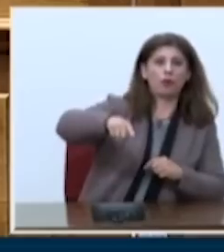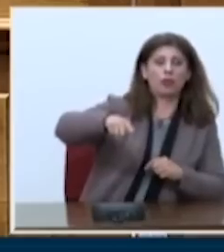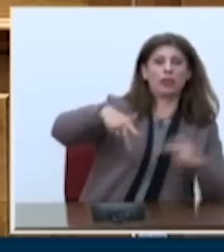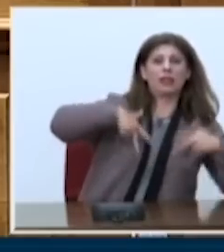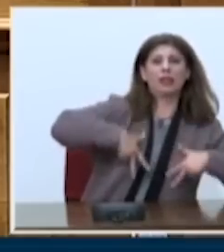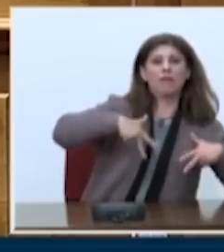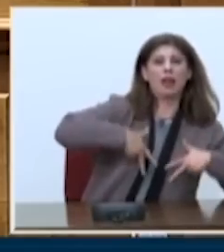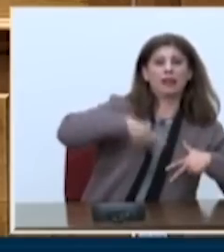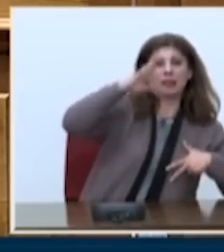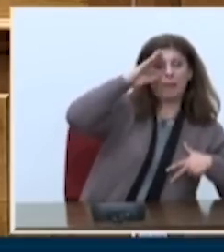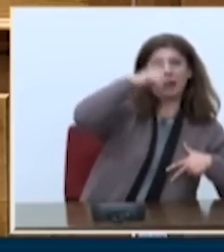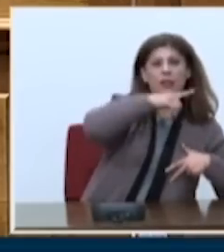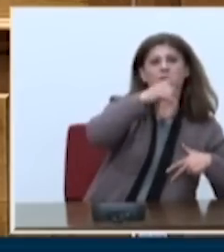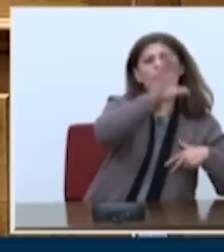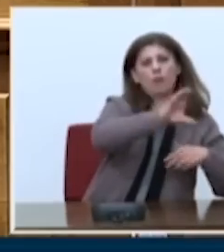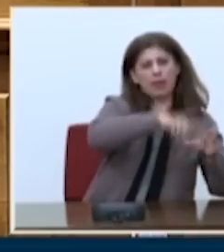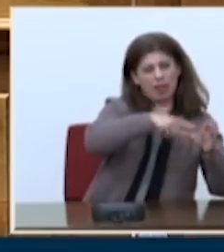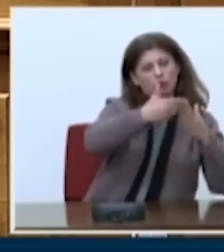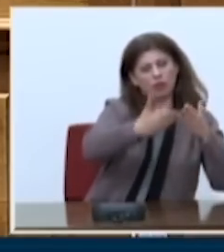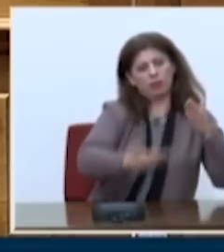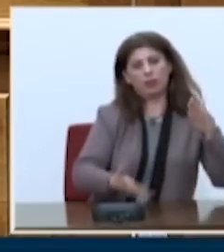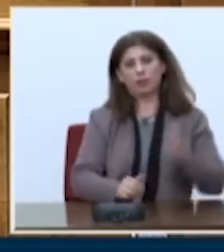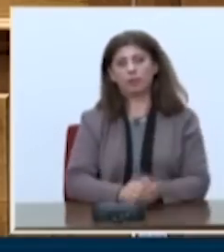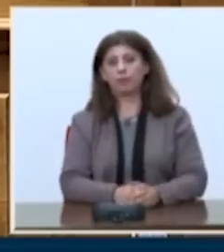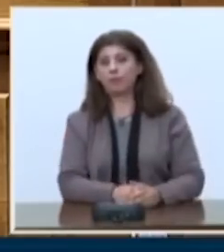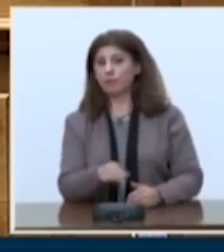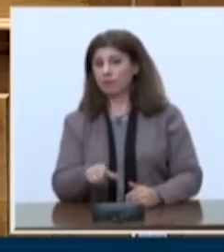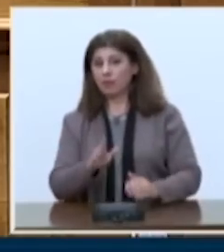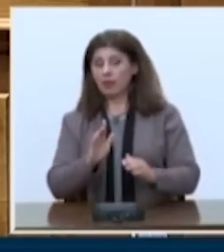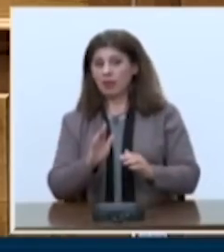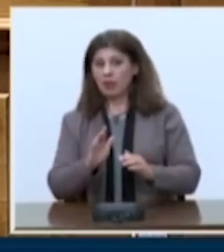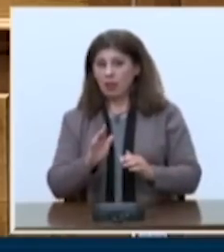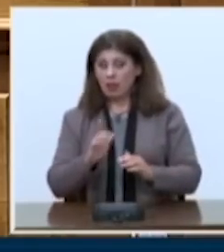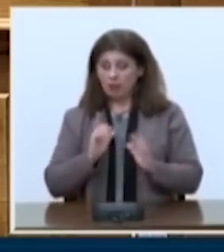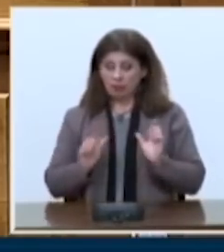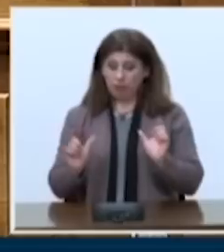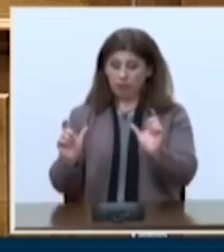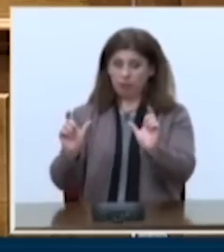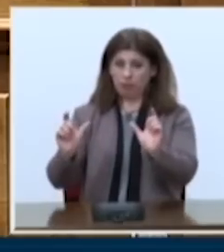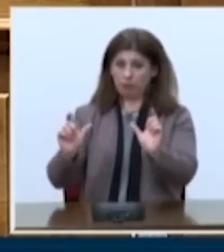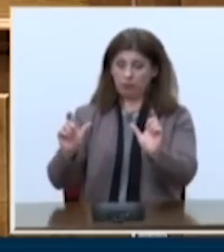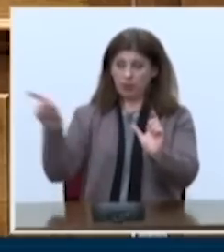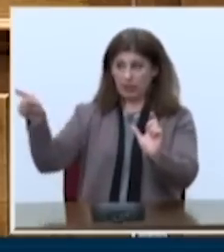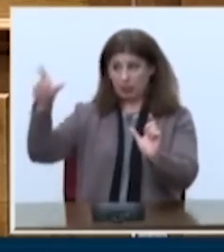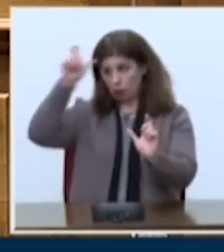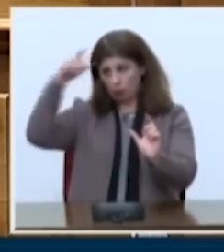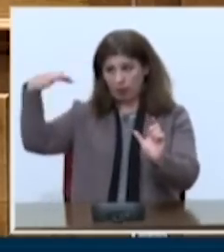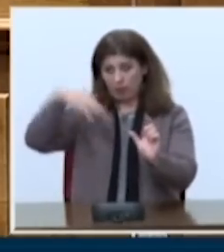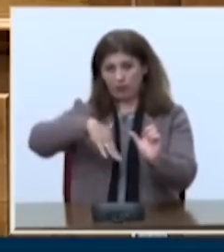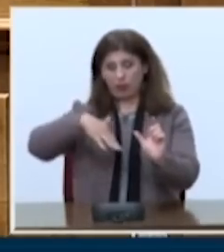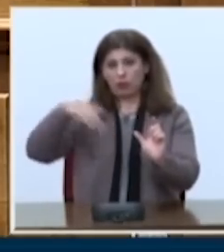τρόπο θωρακίζεται η χώρα έναντι της τουρκικής επιθετικότητας και του τουρκικού